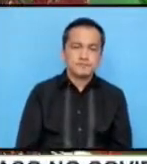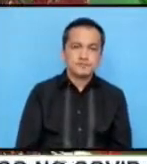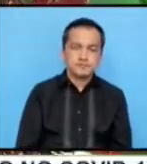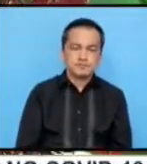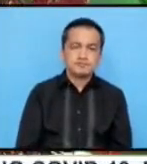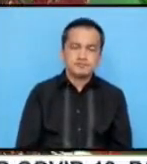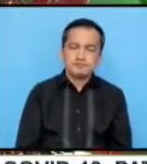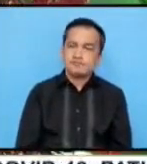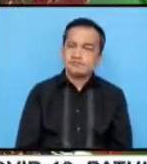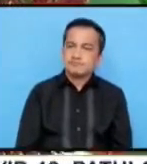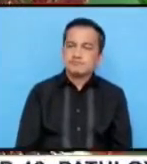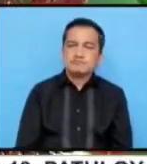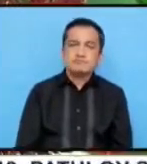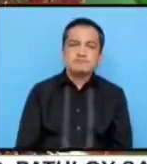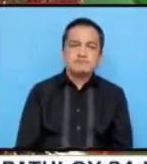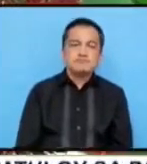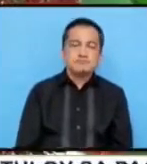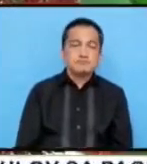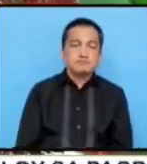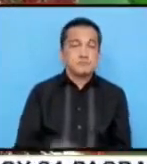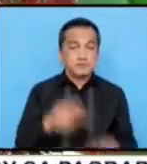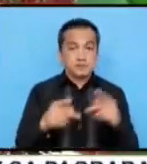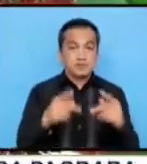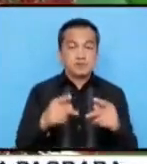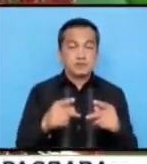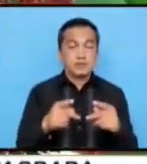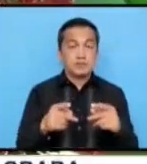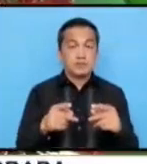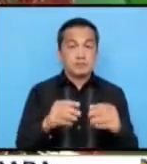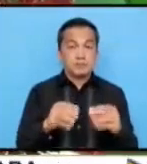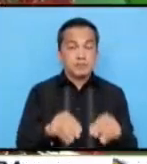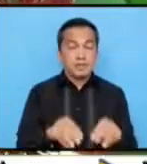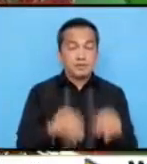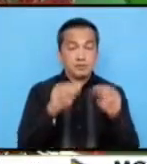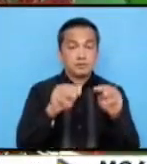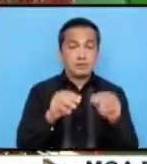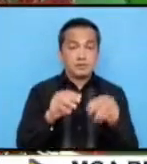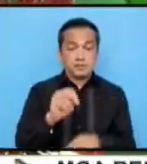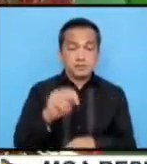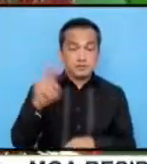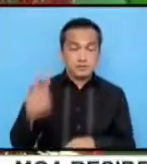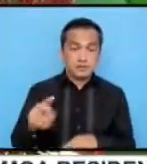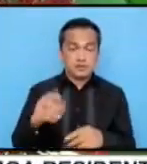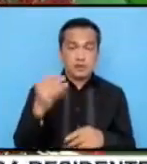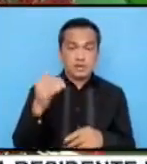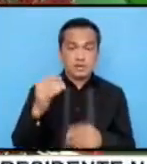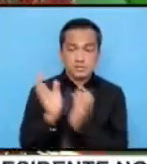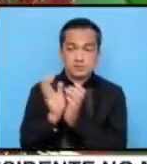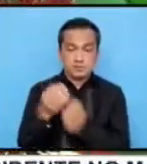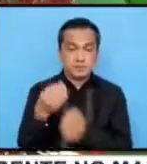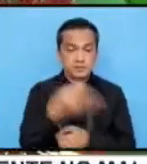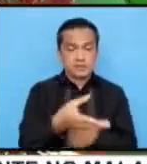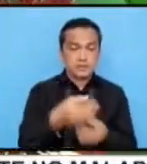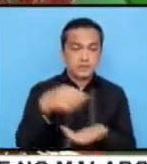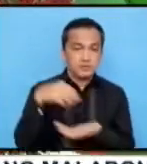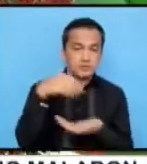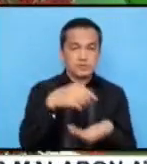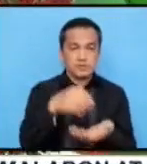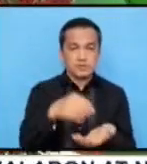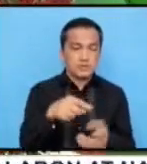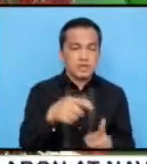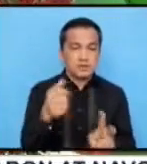Nagpasalamat ang mga residente sa Malabon at Navotas dahil binigyan sila ng ayuda ng DSWD. Sila mga residenteng biktima ng mga